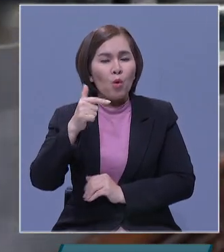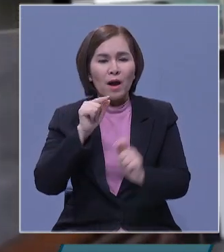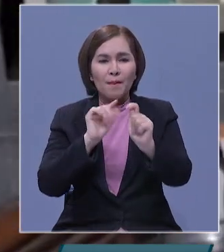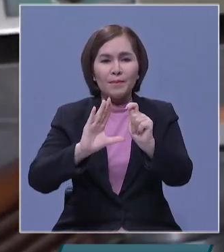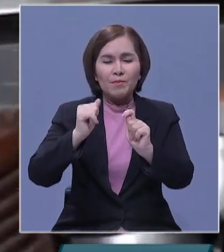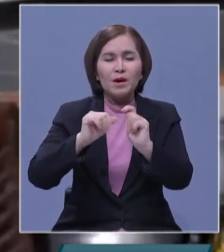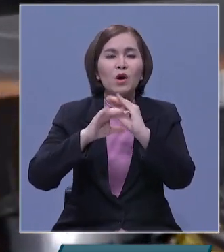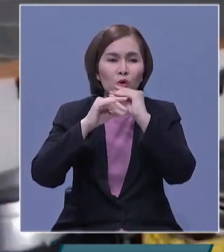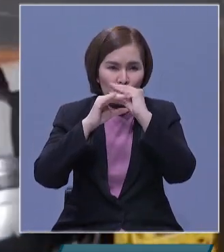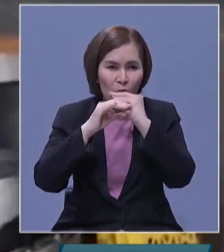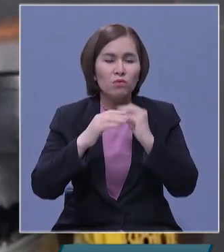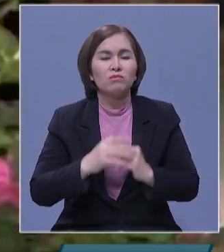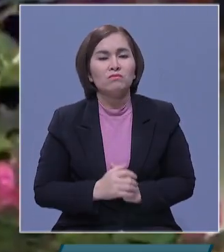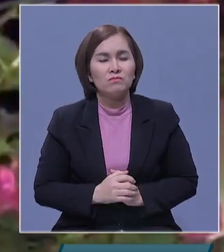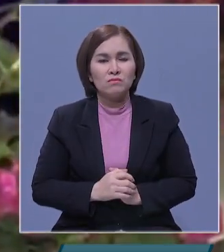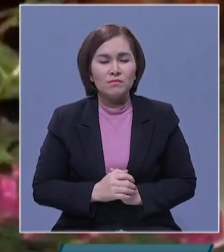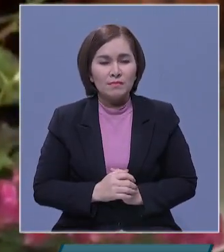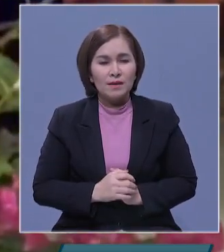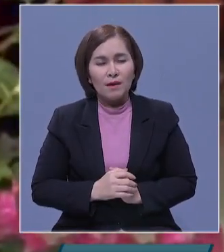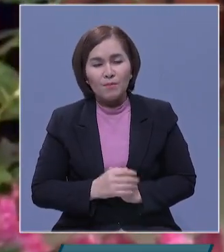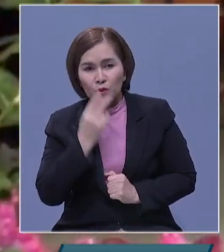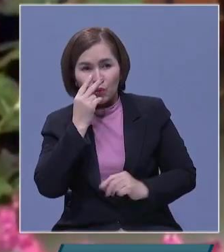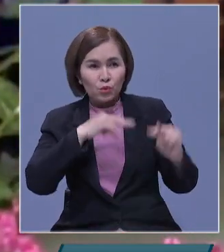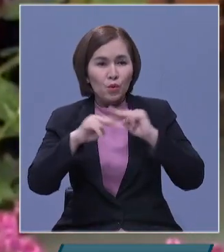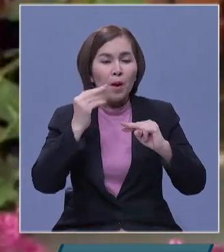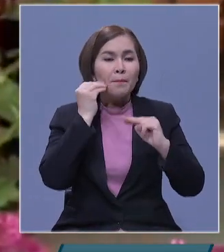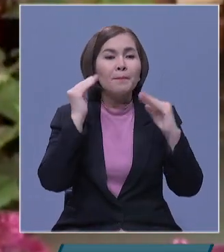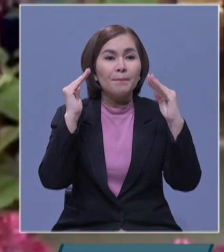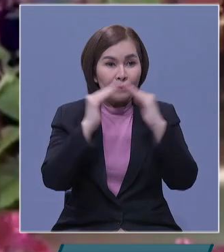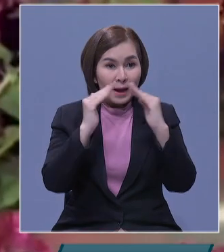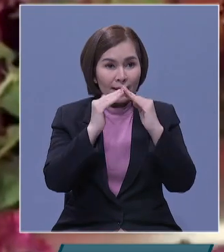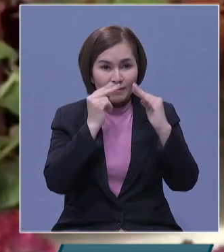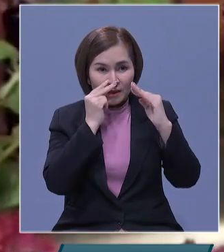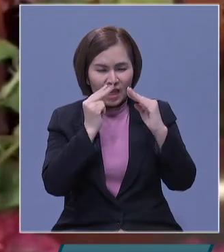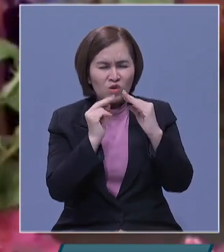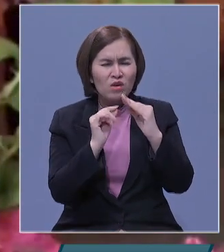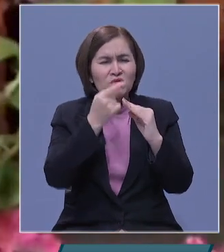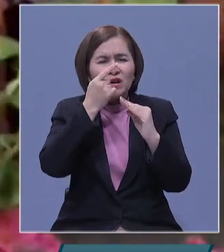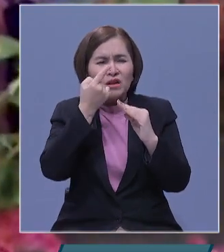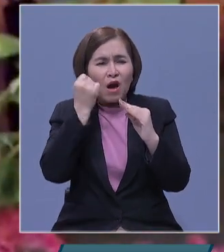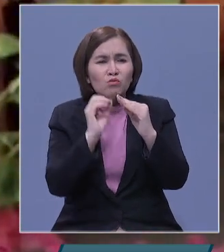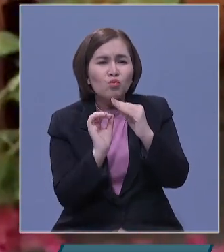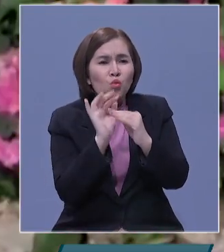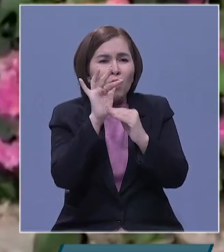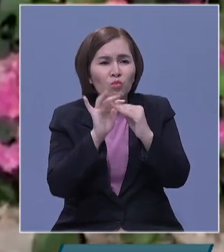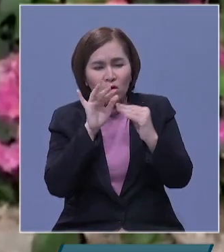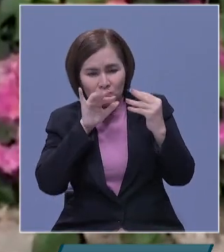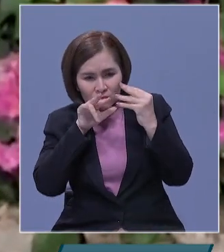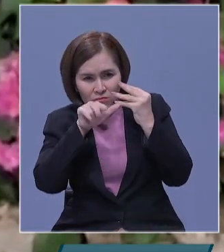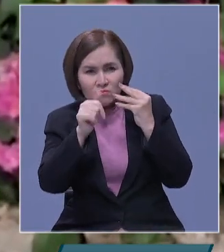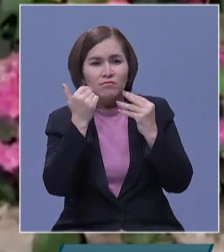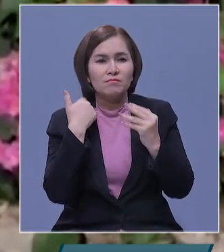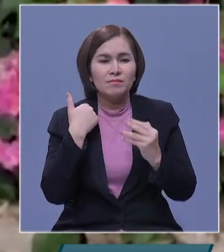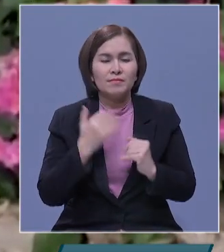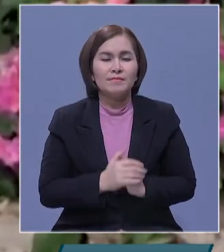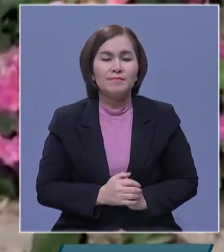ตรวจสอบที่บ้านเกิดเหตุเลยบ้านปูนนะคะชั้นเดียวแล้วก็มีกลุ่มควันมาแล้วล่ะค่ะแล้วไฟวยพุ่งออกมานอกบ้านด้วย